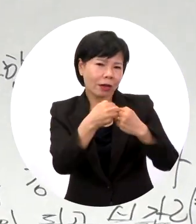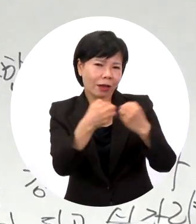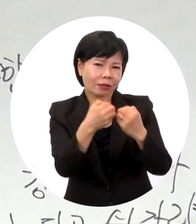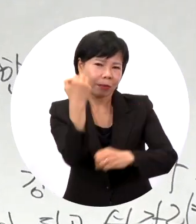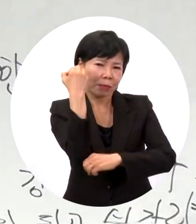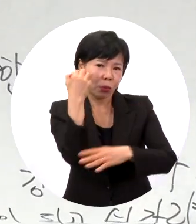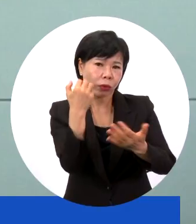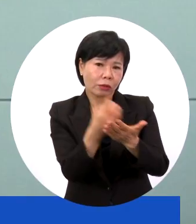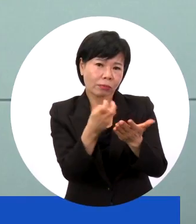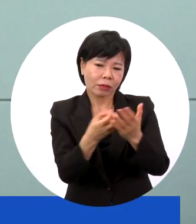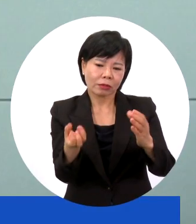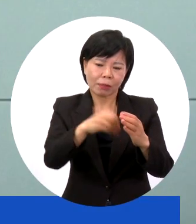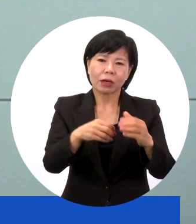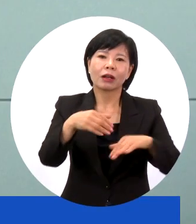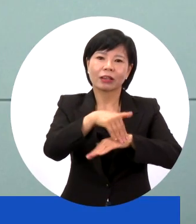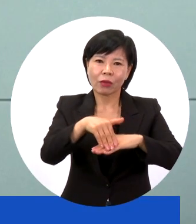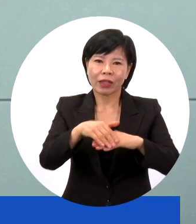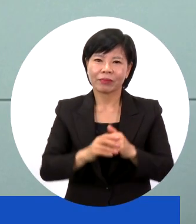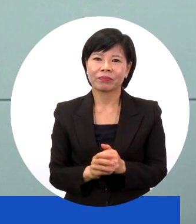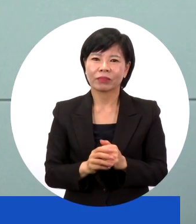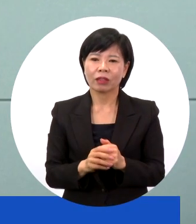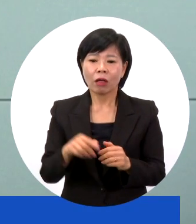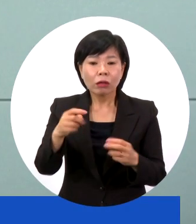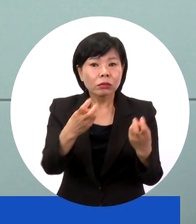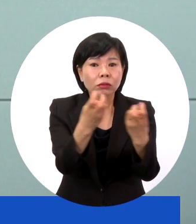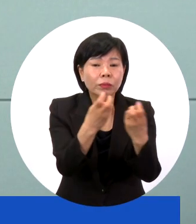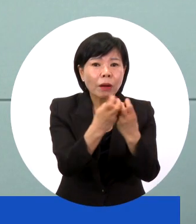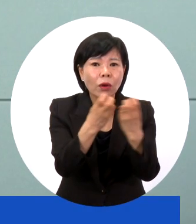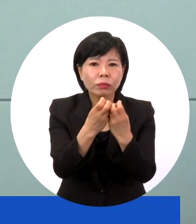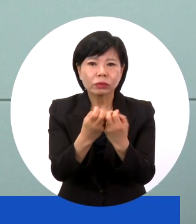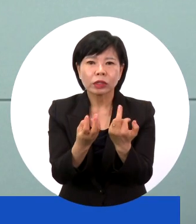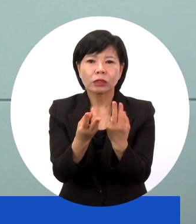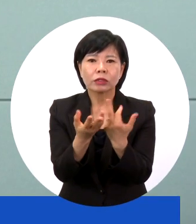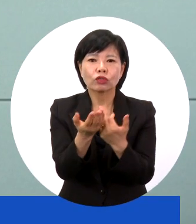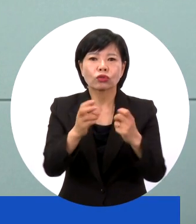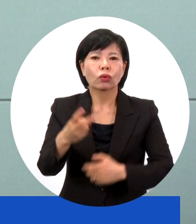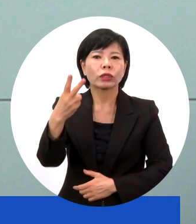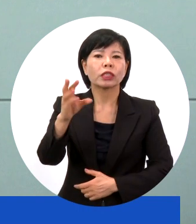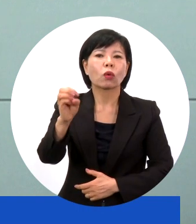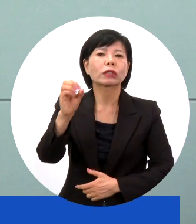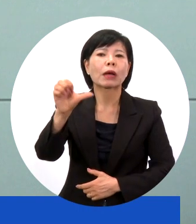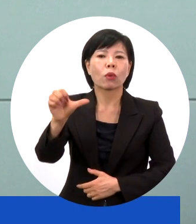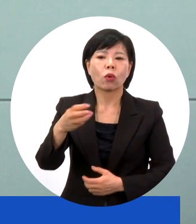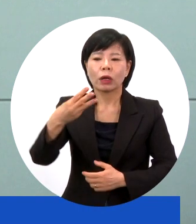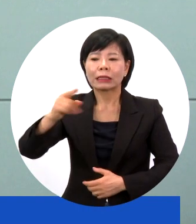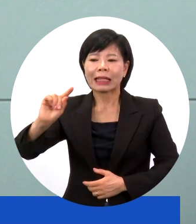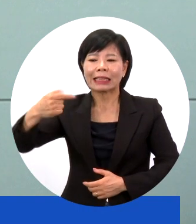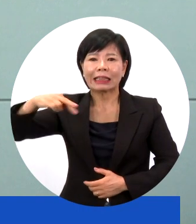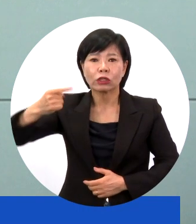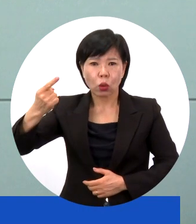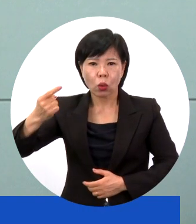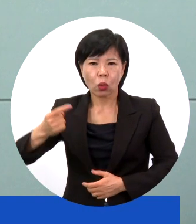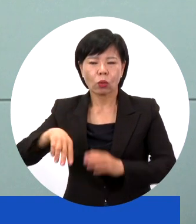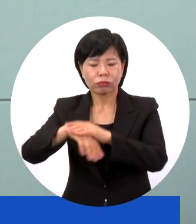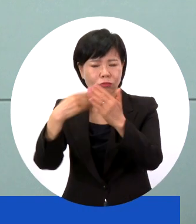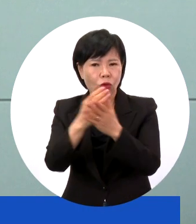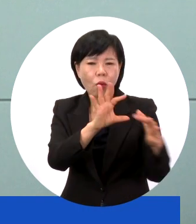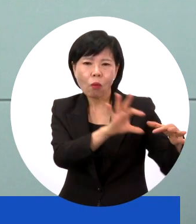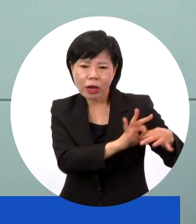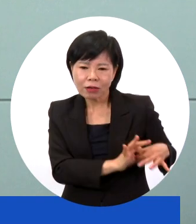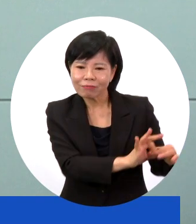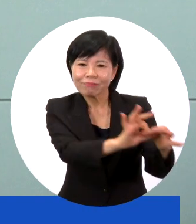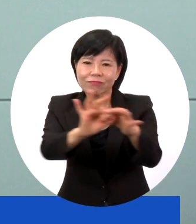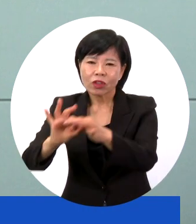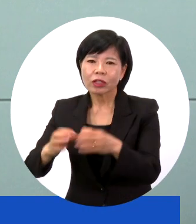담아낼 방침입니다. 네, 지속가능 발전 기본 전략은 제주의 2035 에너지 대전환, 탄소 중립 비전 실현 등 도정 역점 정책과